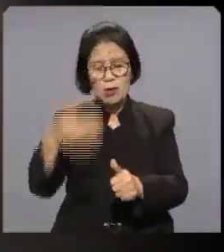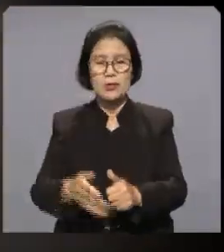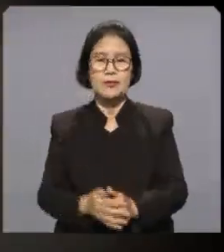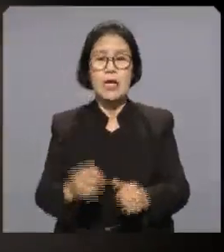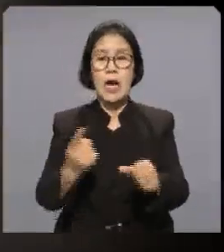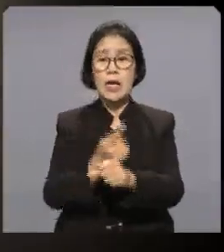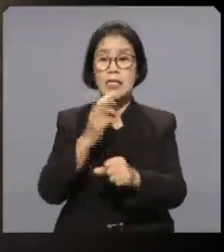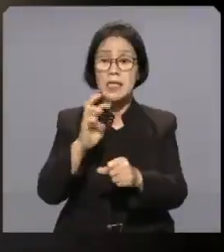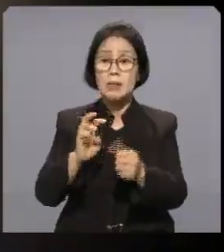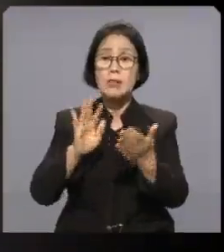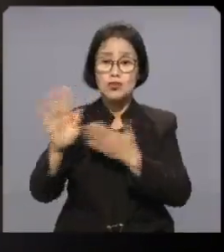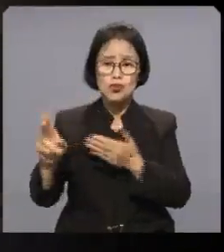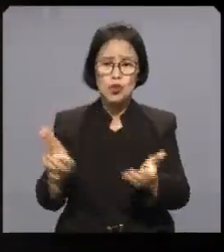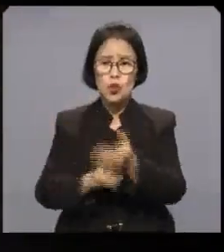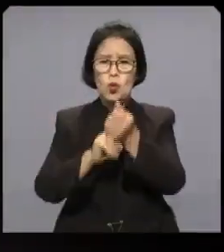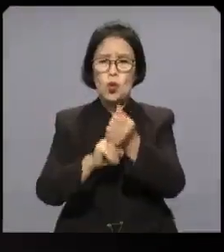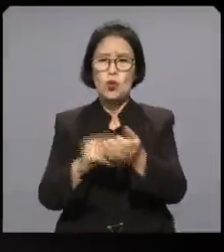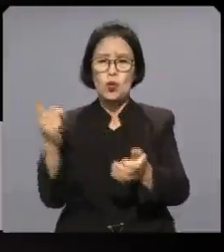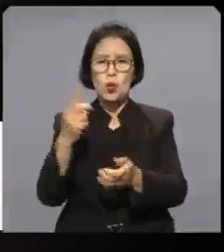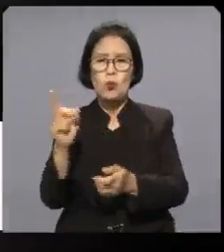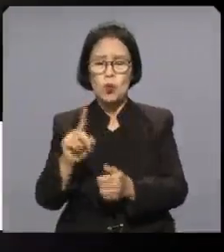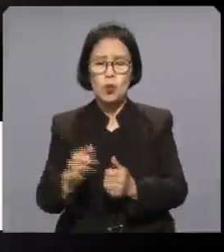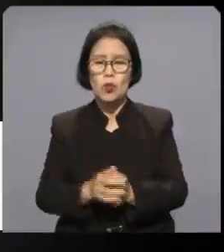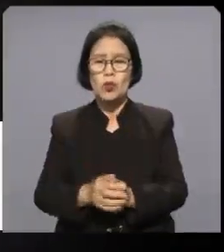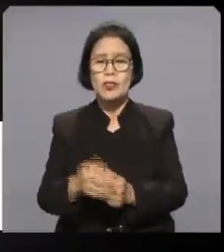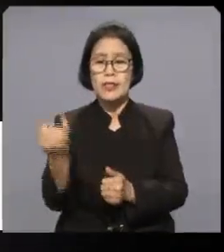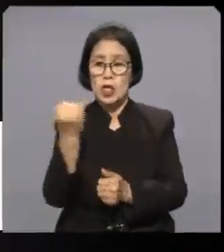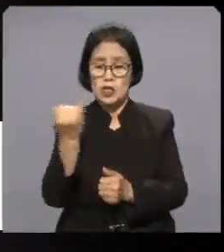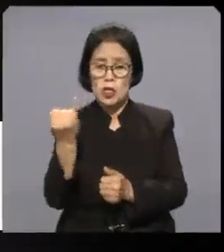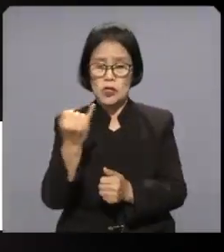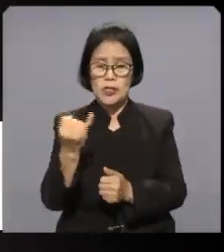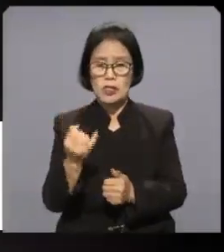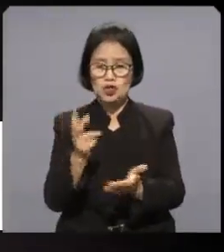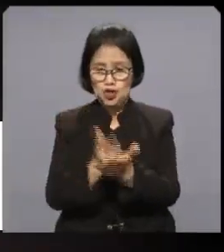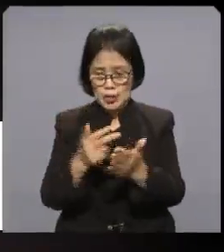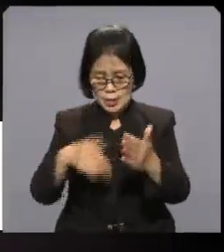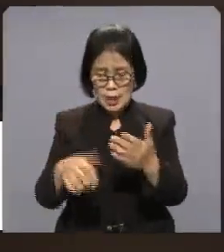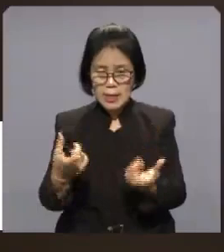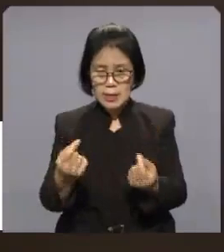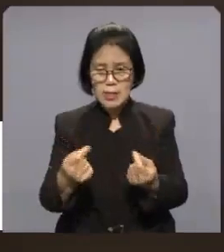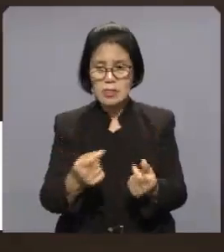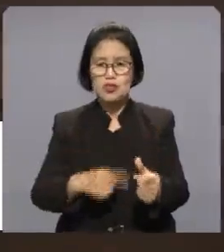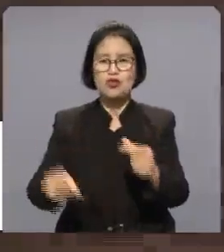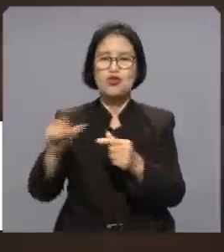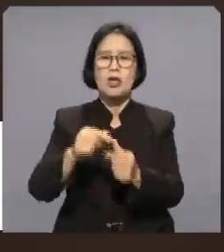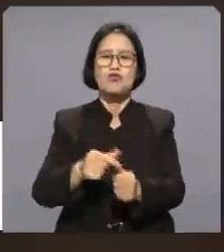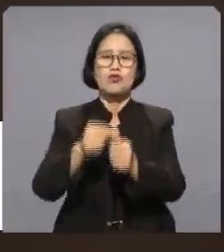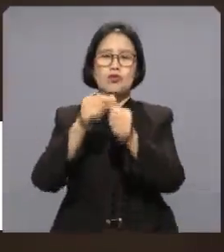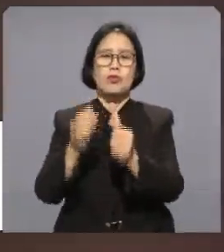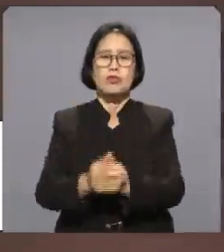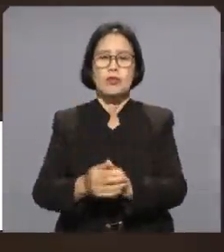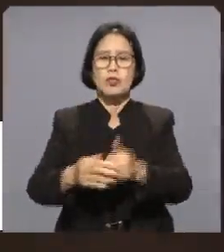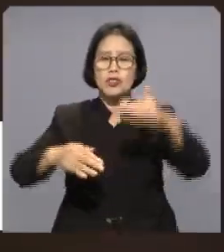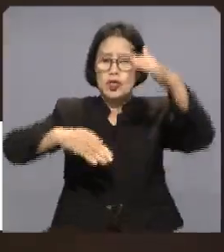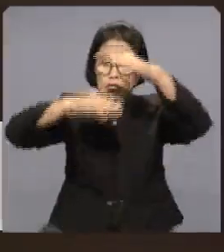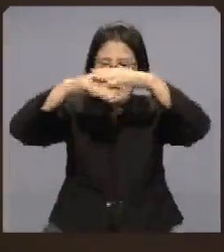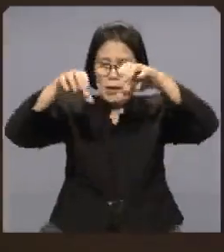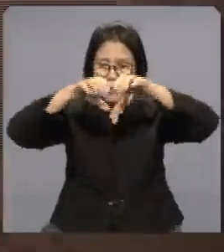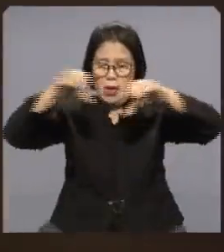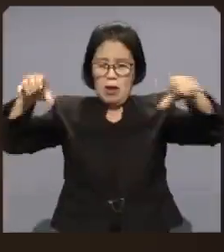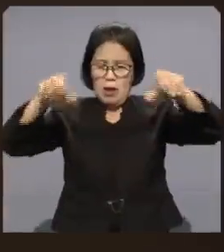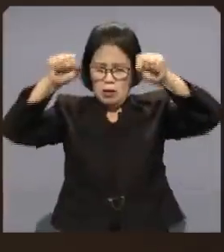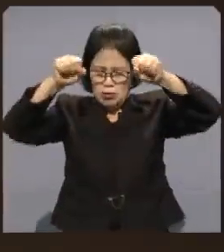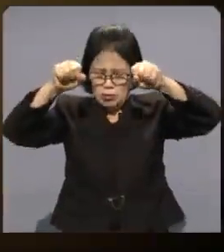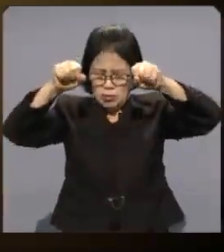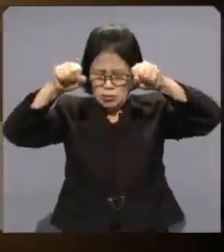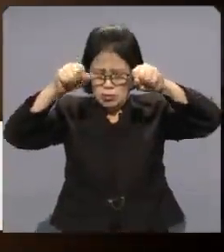반 뒤 기적이 또 일어났습니다. 51살 여성이 같은 주차장에서 추가 구조된 겁니다. 천장 배관을 잡고 오랜